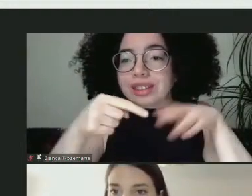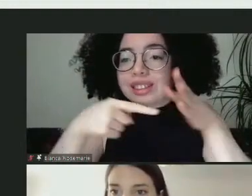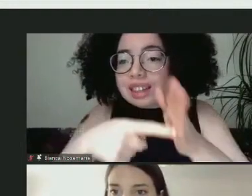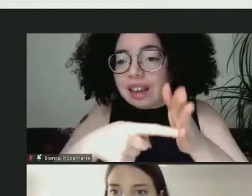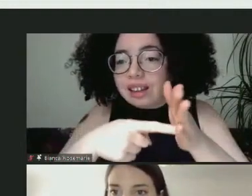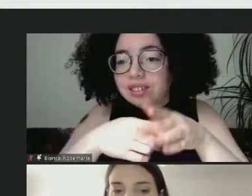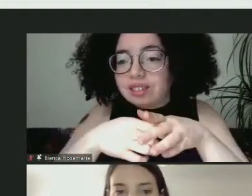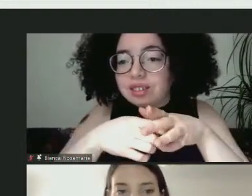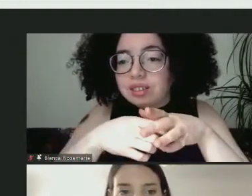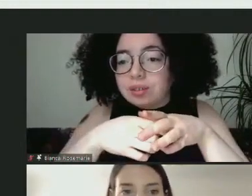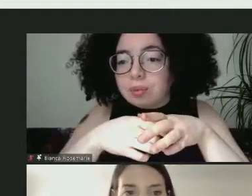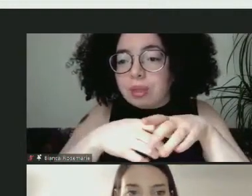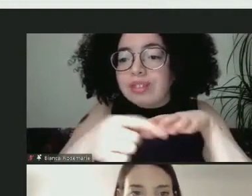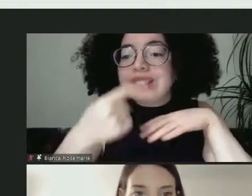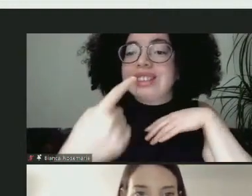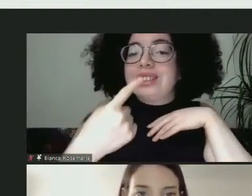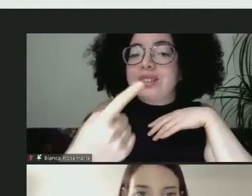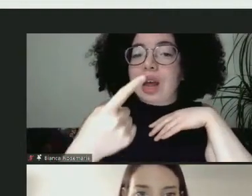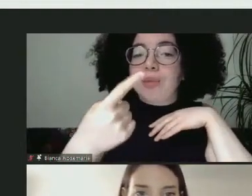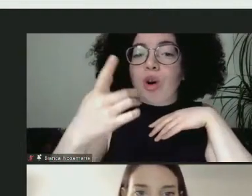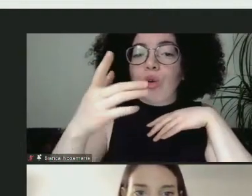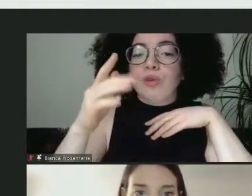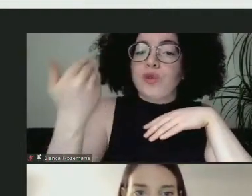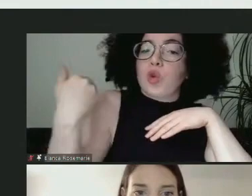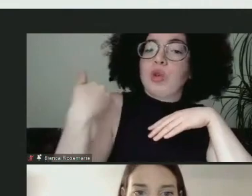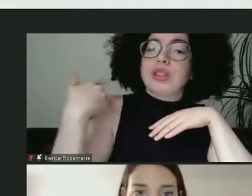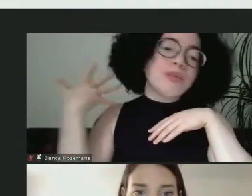Kathi zeigen.